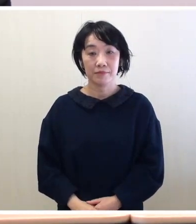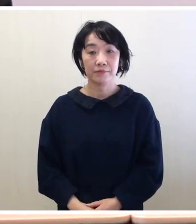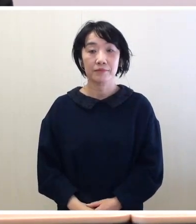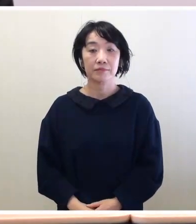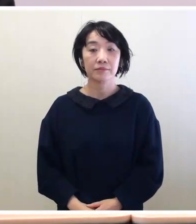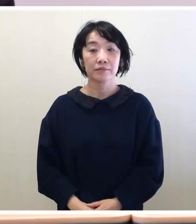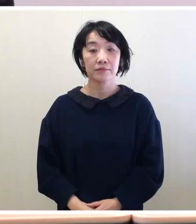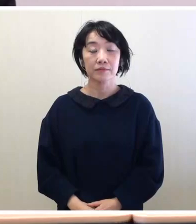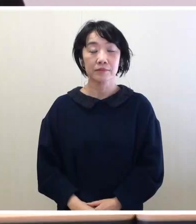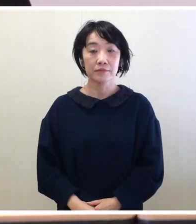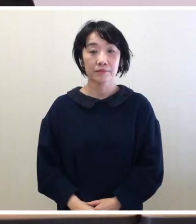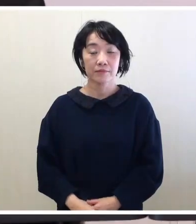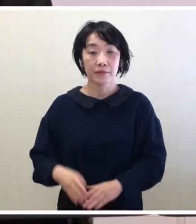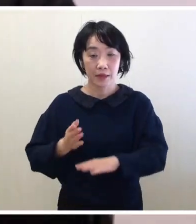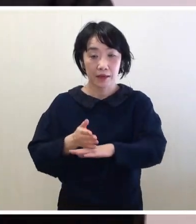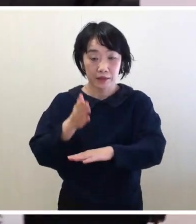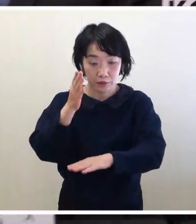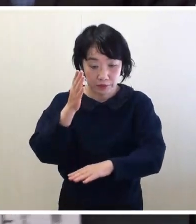ます。